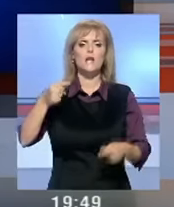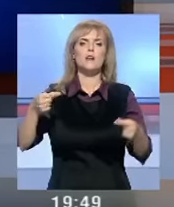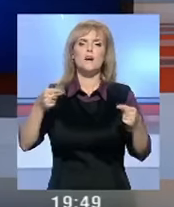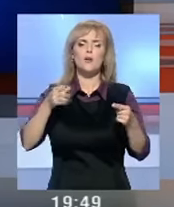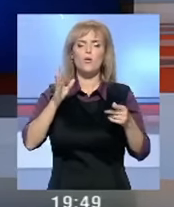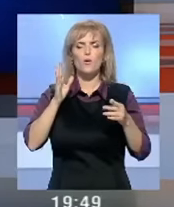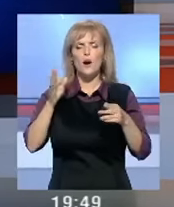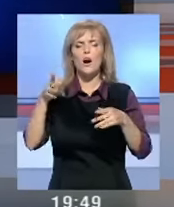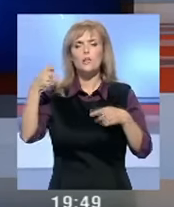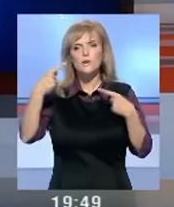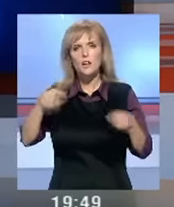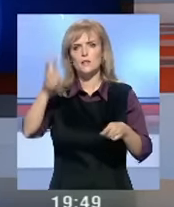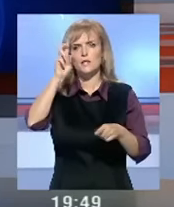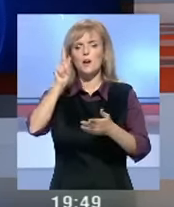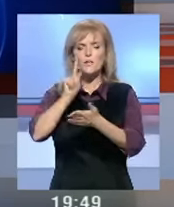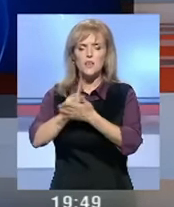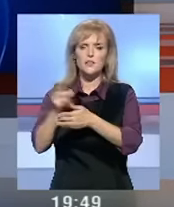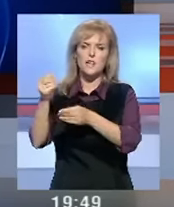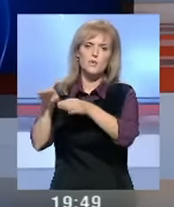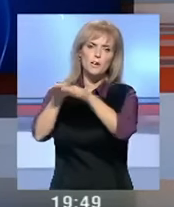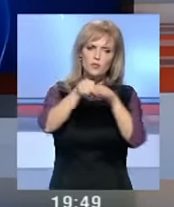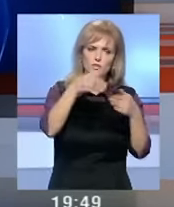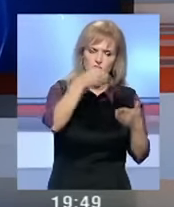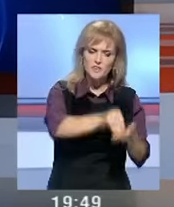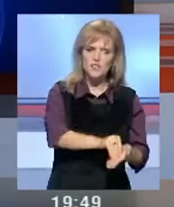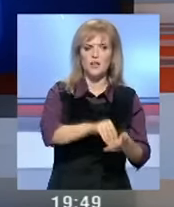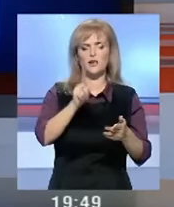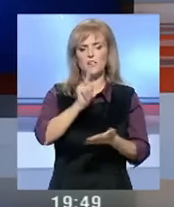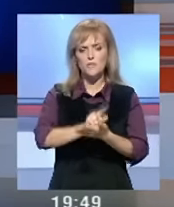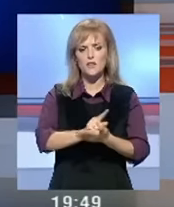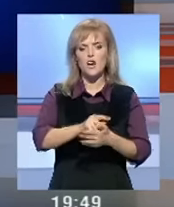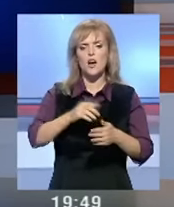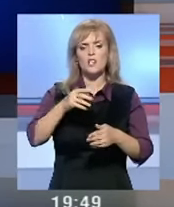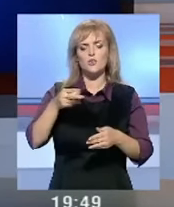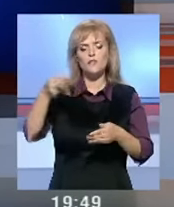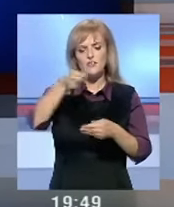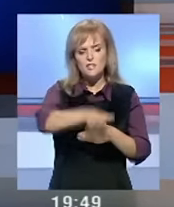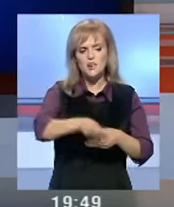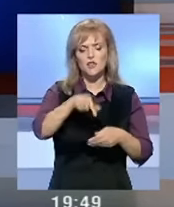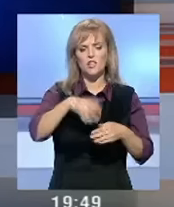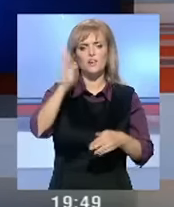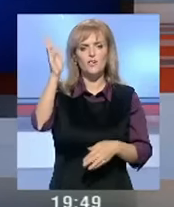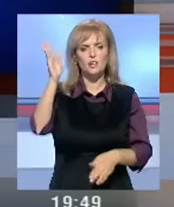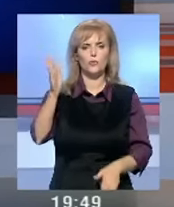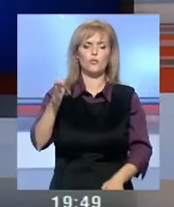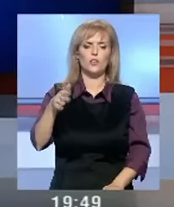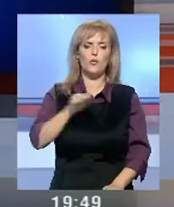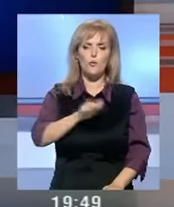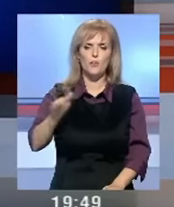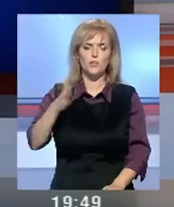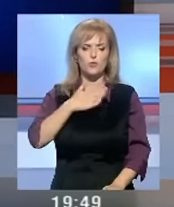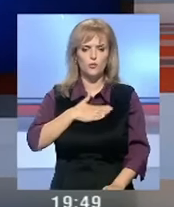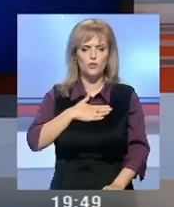investească, se merită să se investească în viitorul copiilor noștri. De ce eu? Pentru că